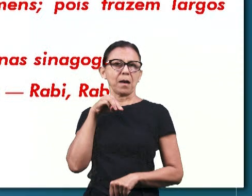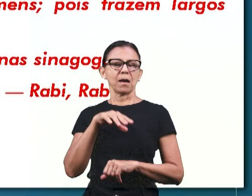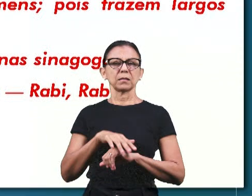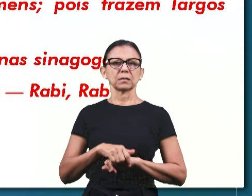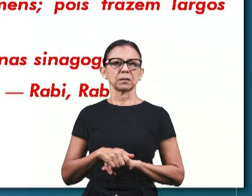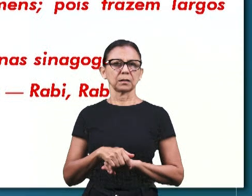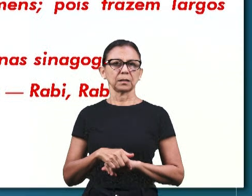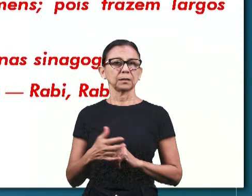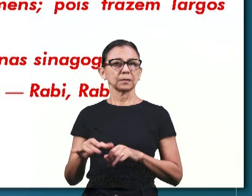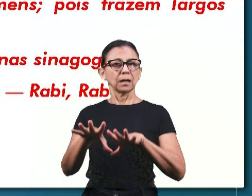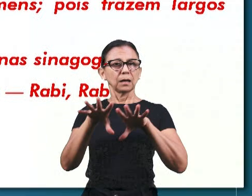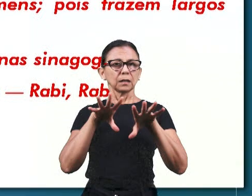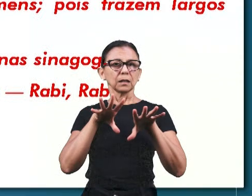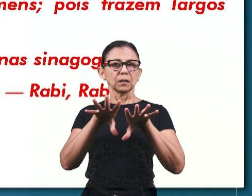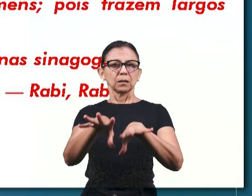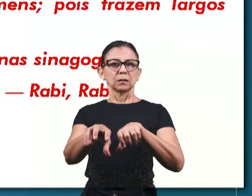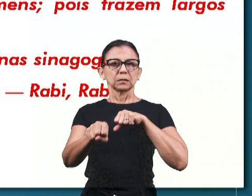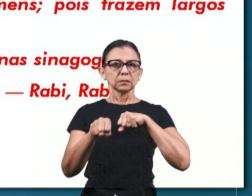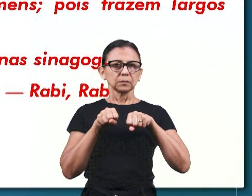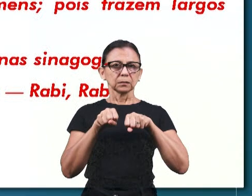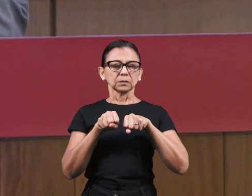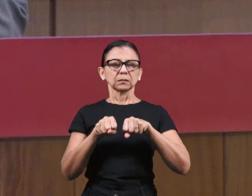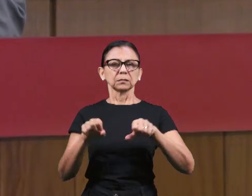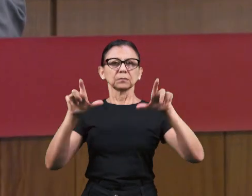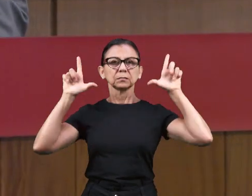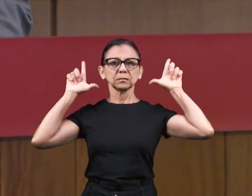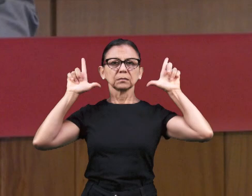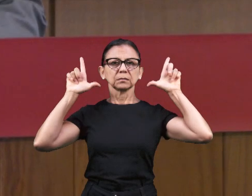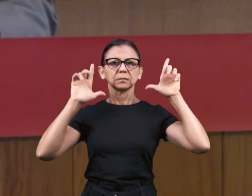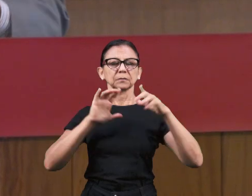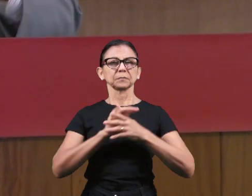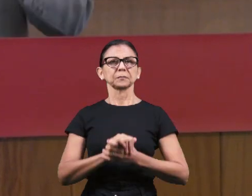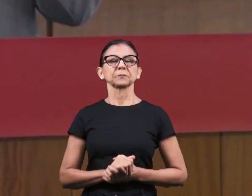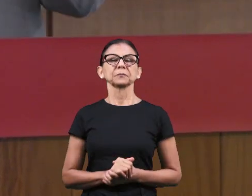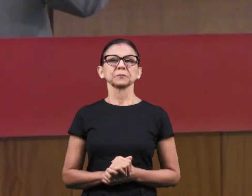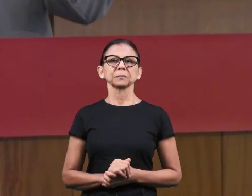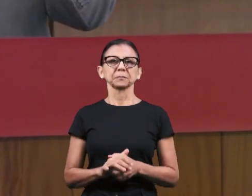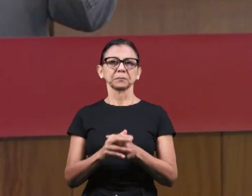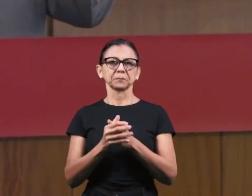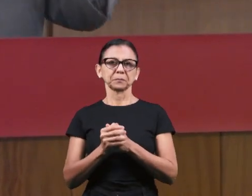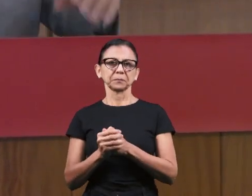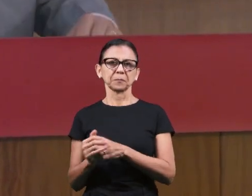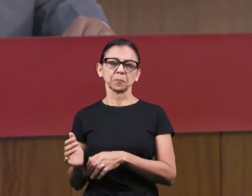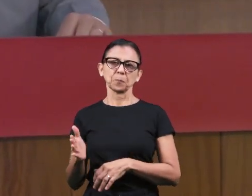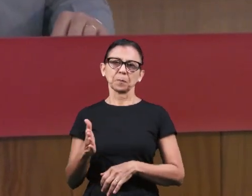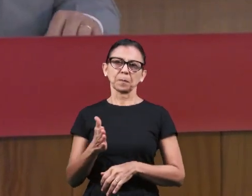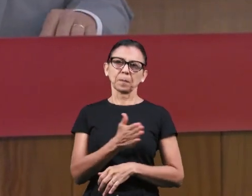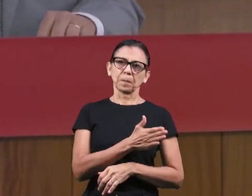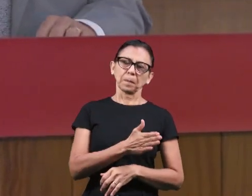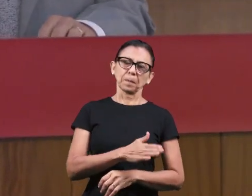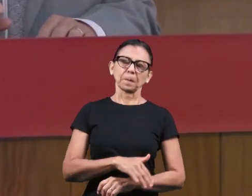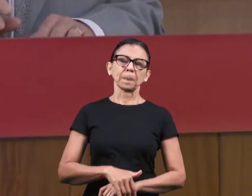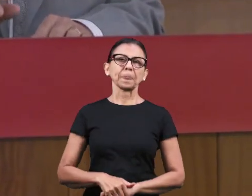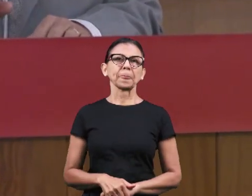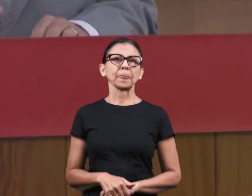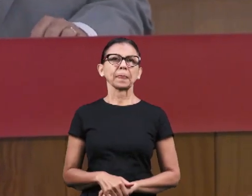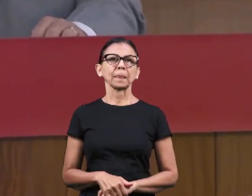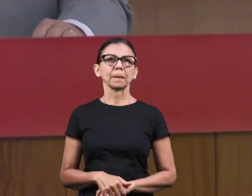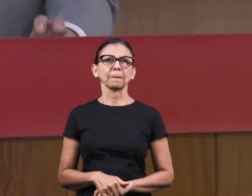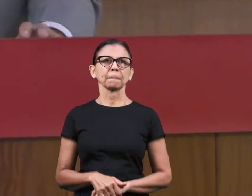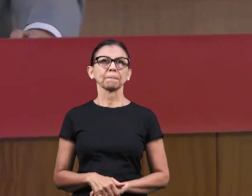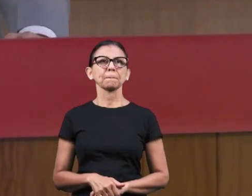verset 5, 6, 7 de notre réponse, numéro 2. Amen. Passons à la question 3. La